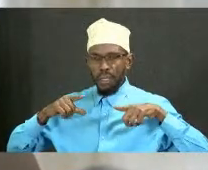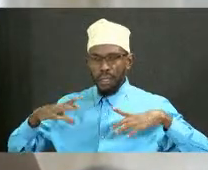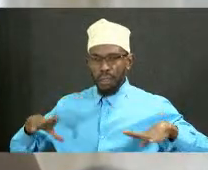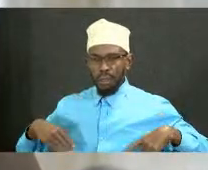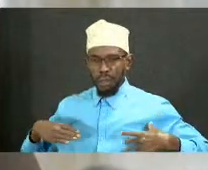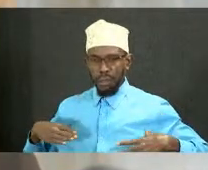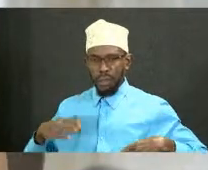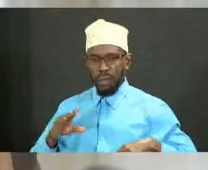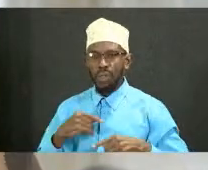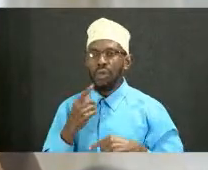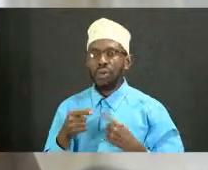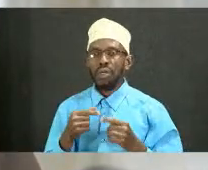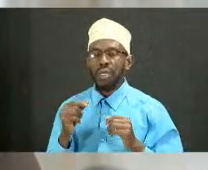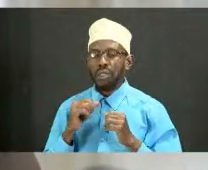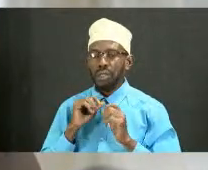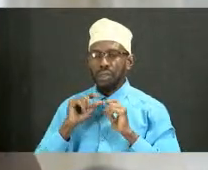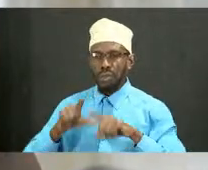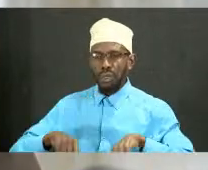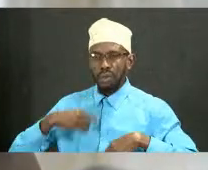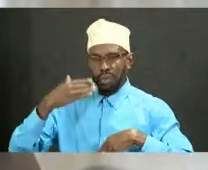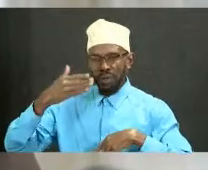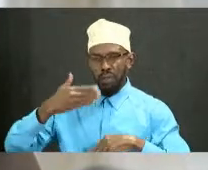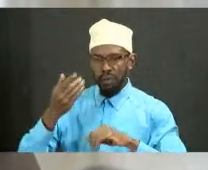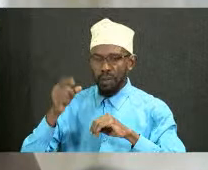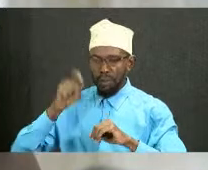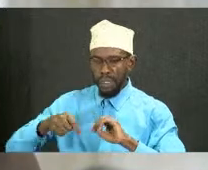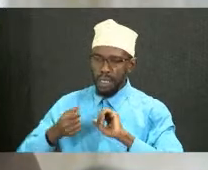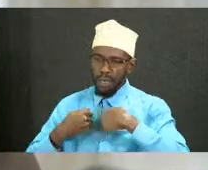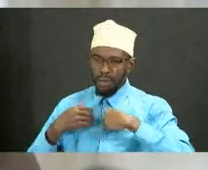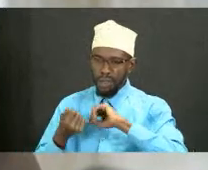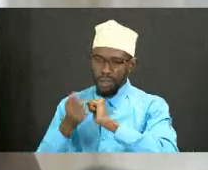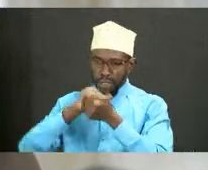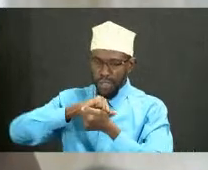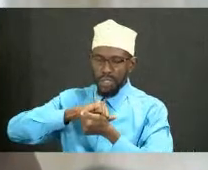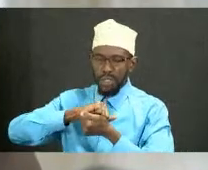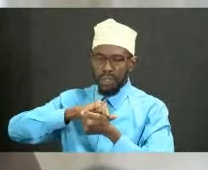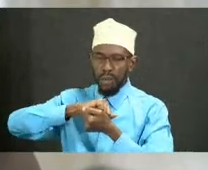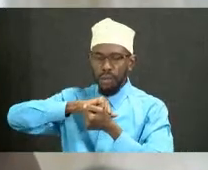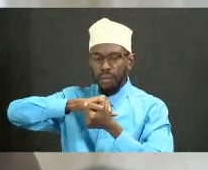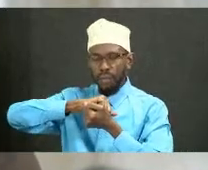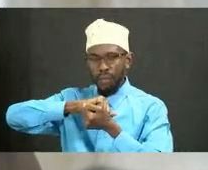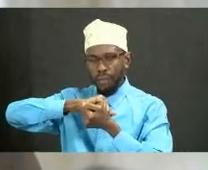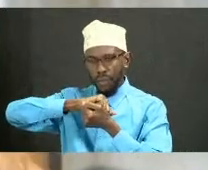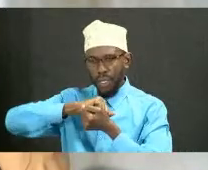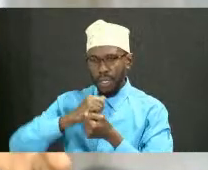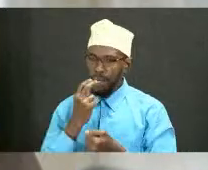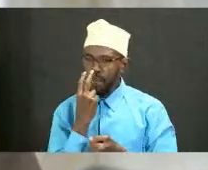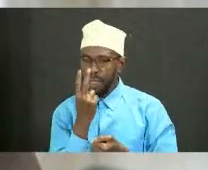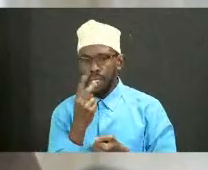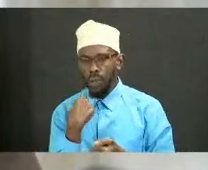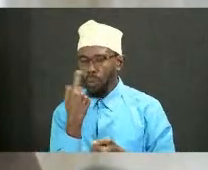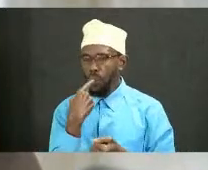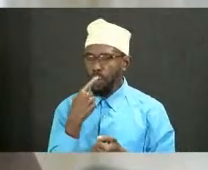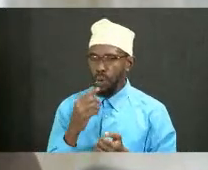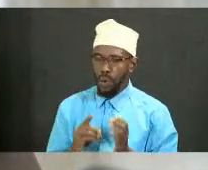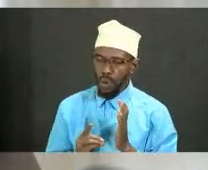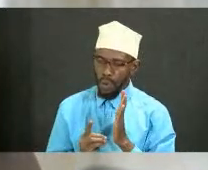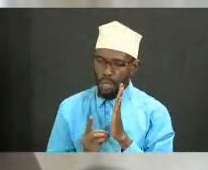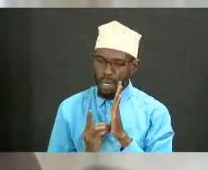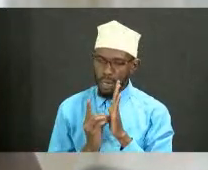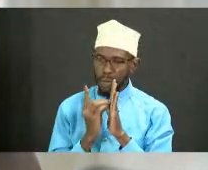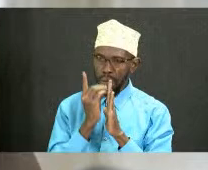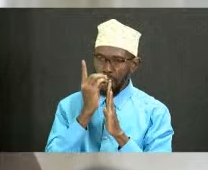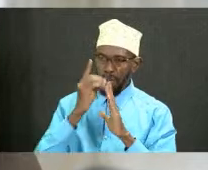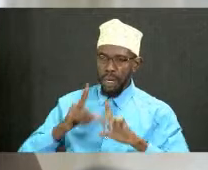wanadamu, si kila kitu iko constant. Lazima kukue na changes, kukue na mabadiliko. So, na unaangalia wale ambao wanafanikiwa kimaisha